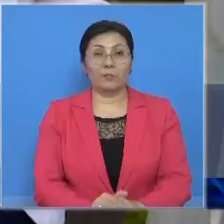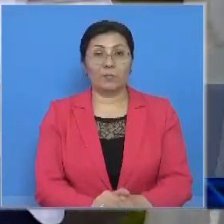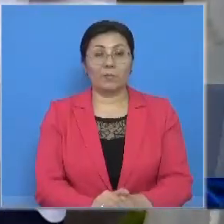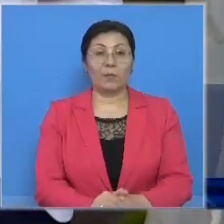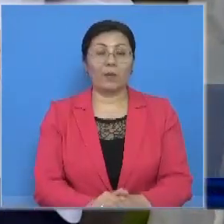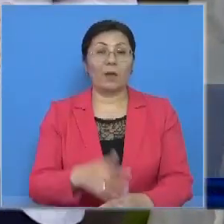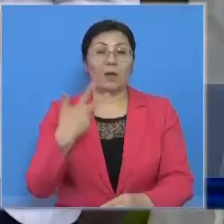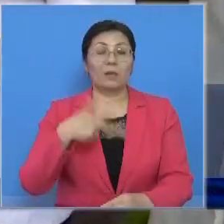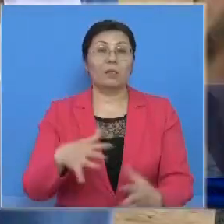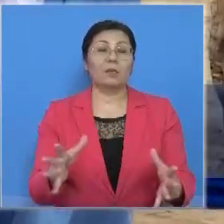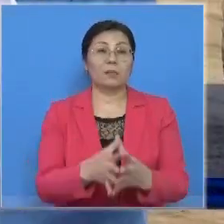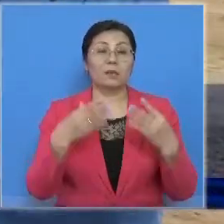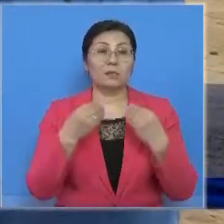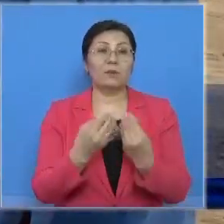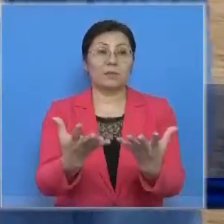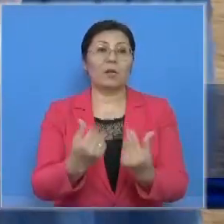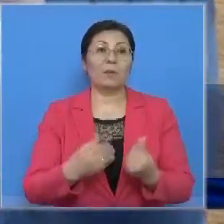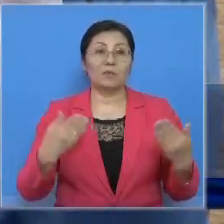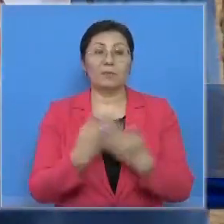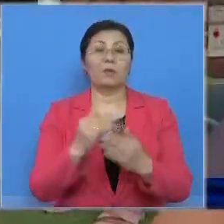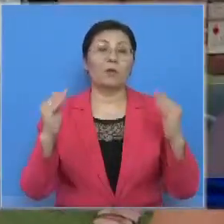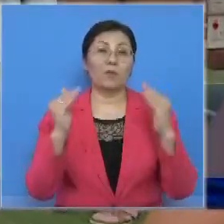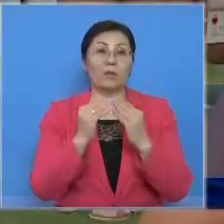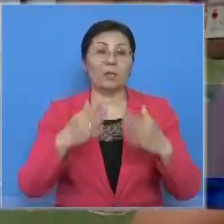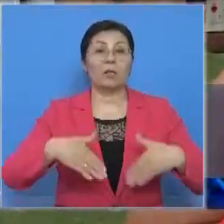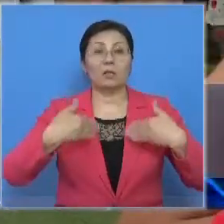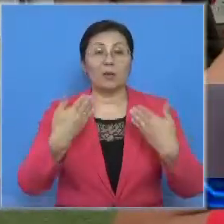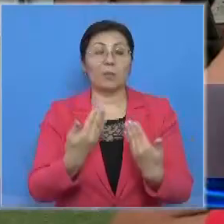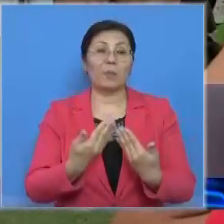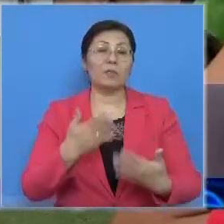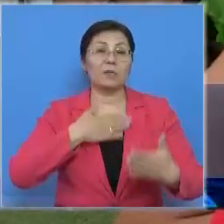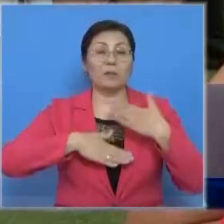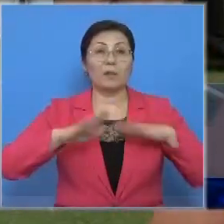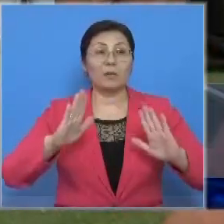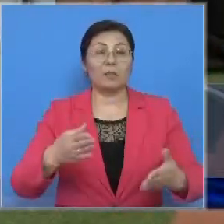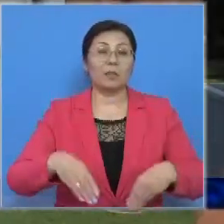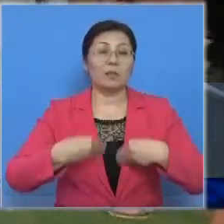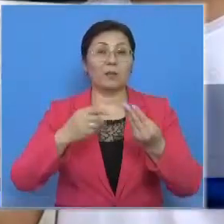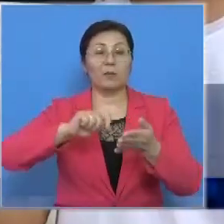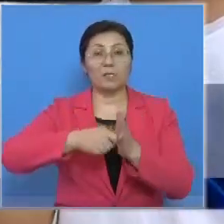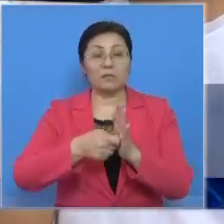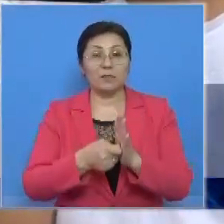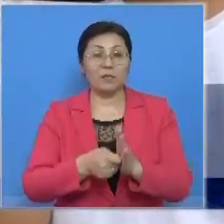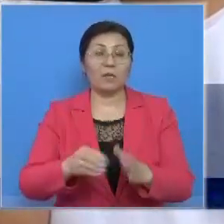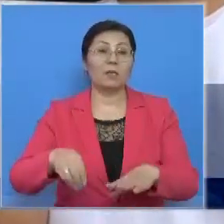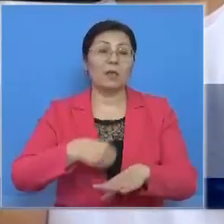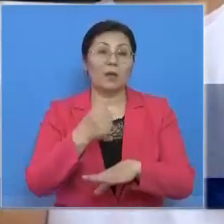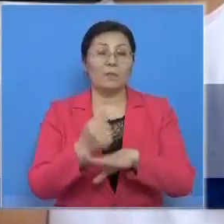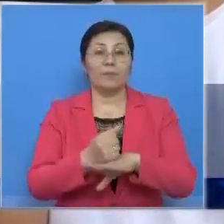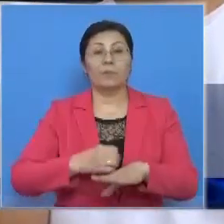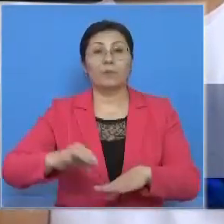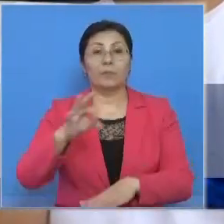приглашается... 30 семей обрели долгожданные дома. Поздравил с радостным событием и вручил ключи лично глава региона.